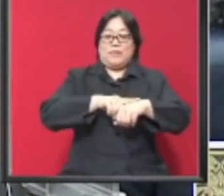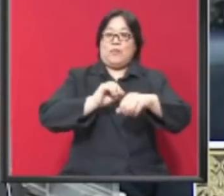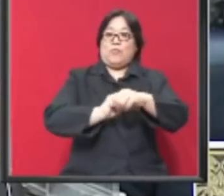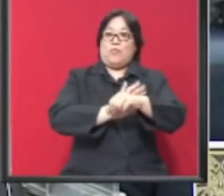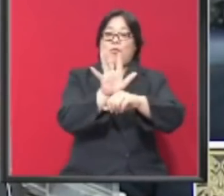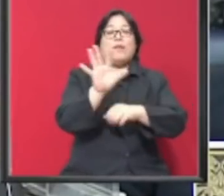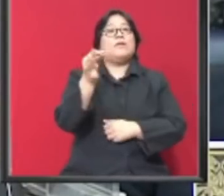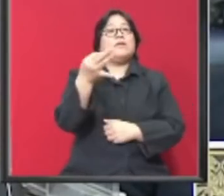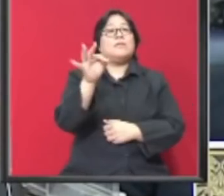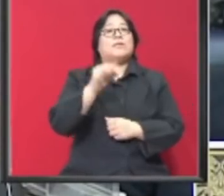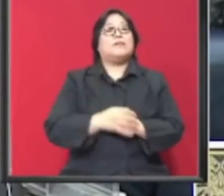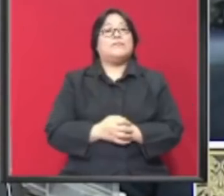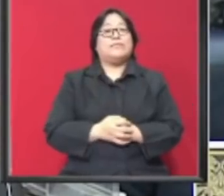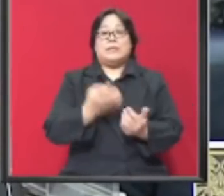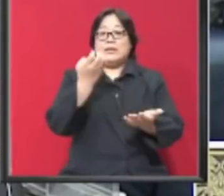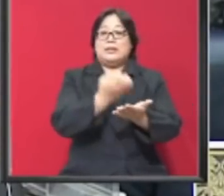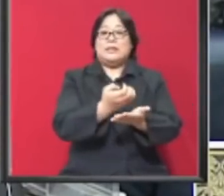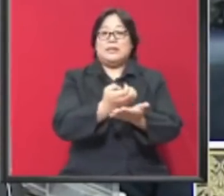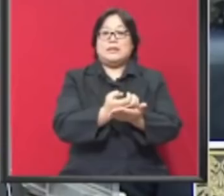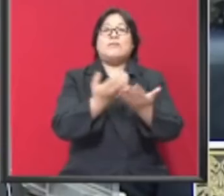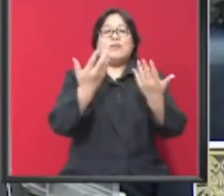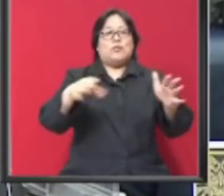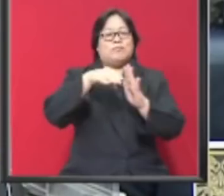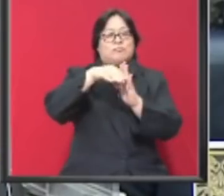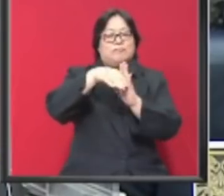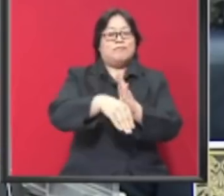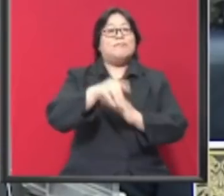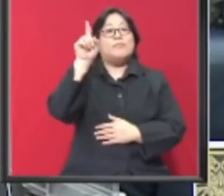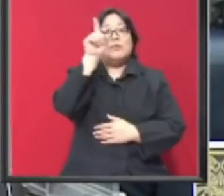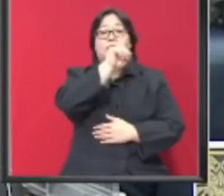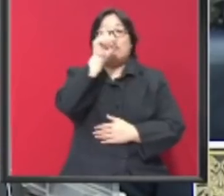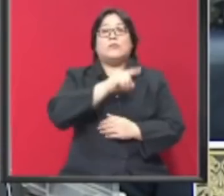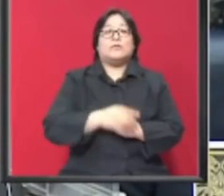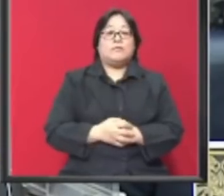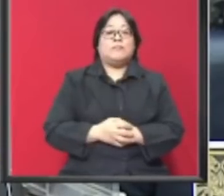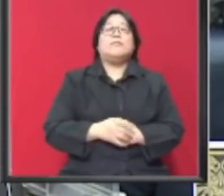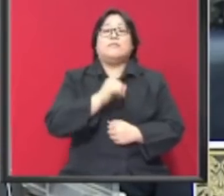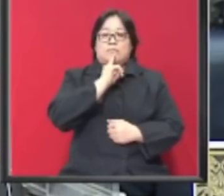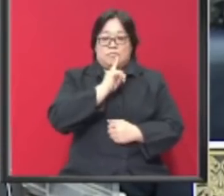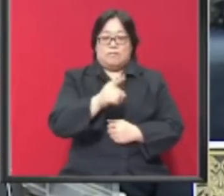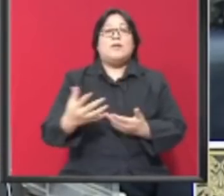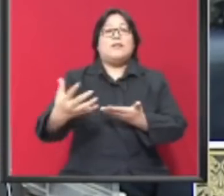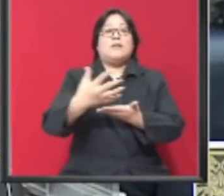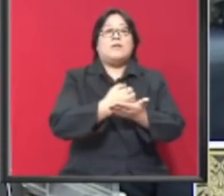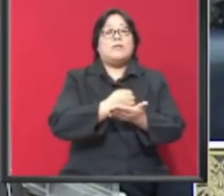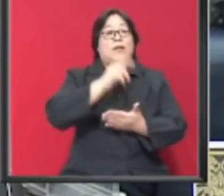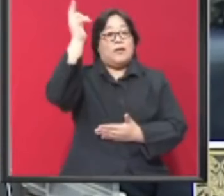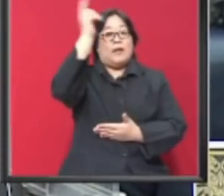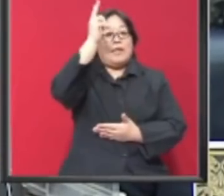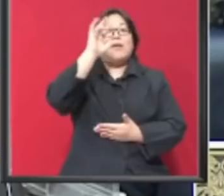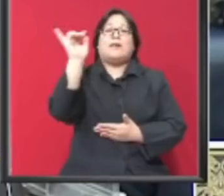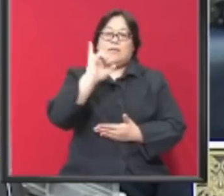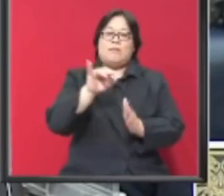with 19 ekonomi sudah merosot truk Hai tentulah pendapatan kerajaan juga